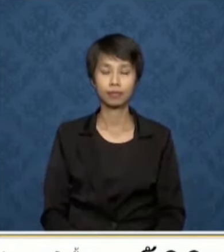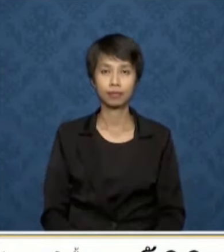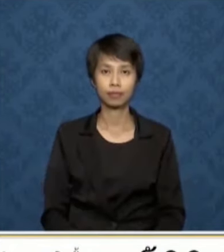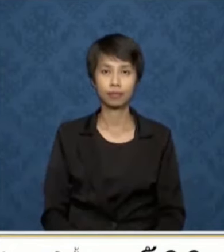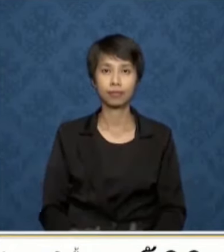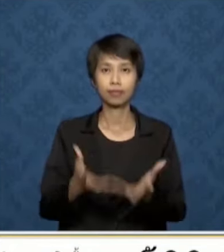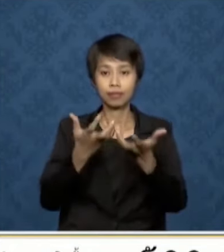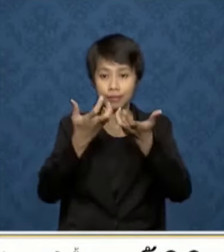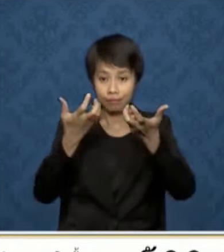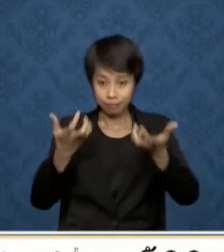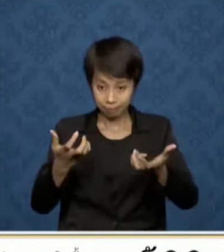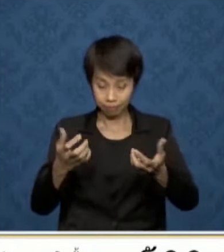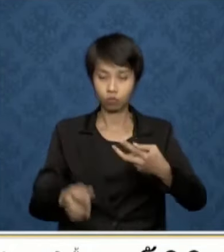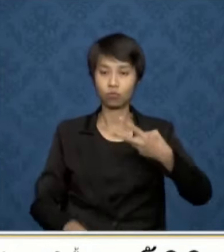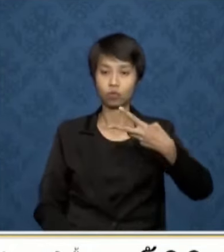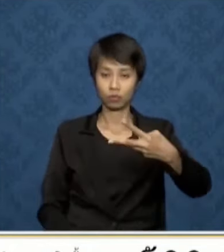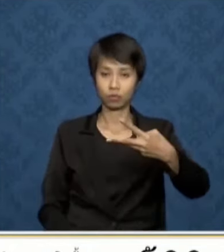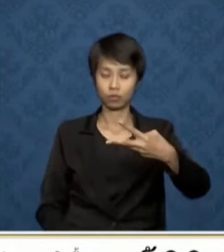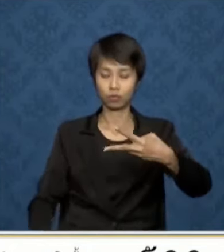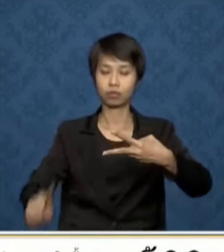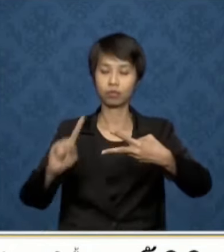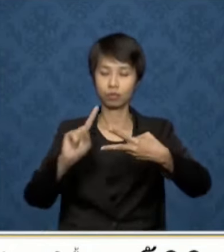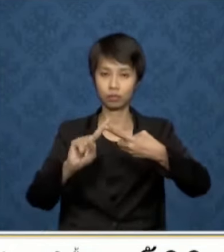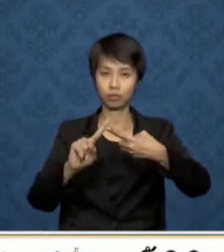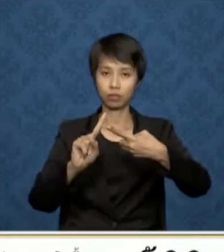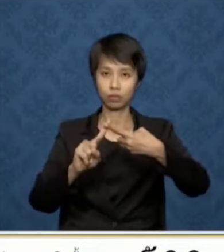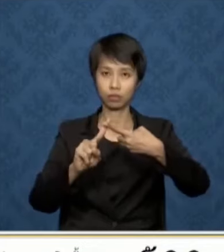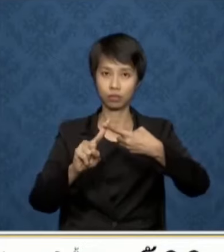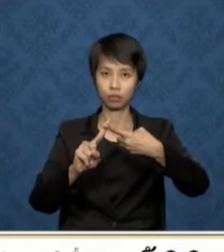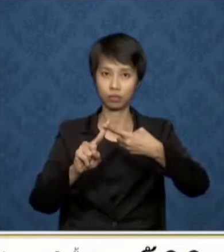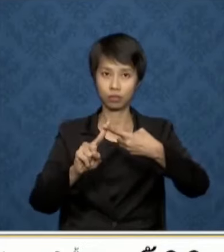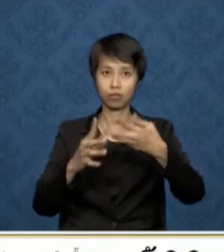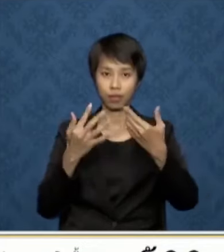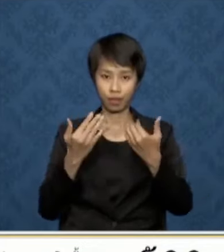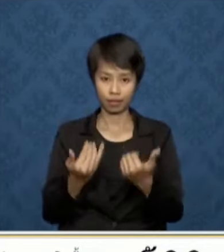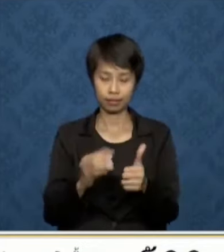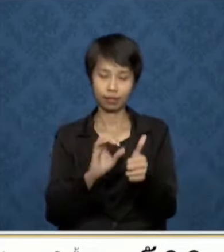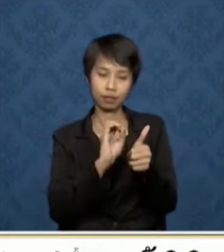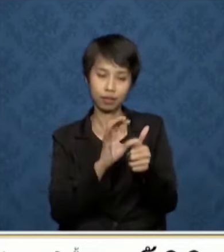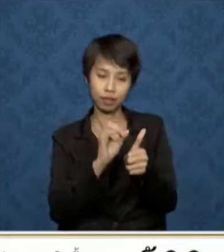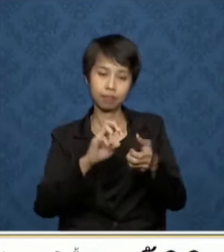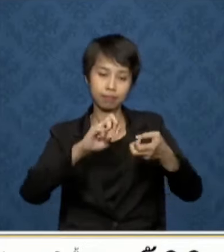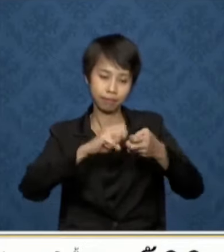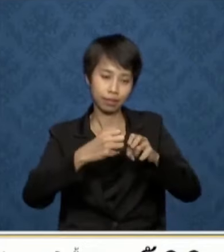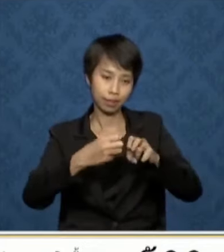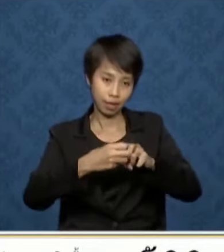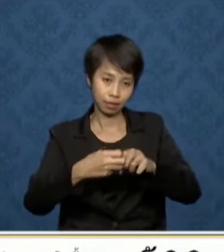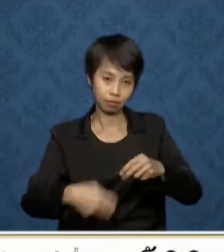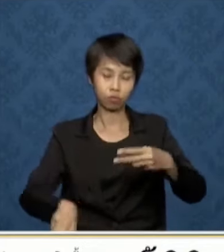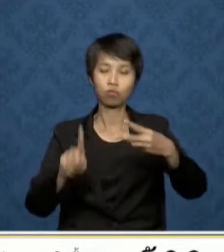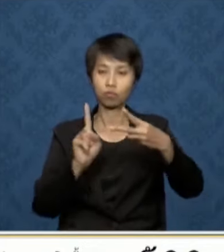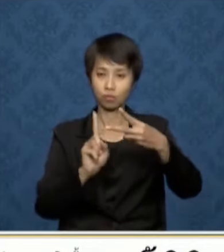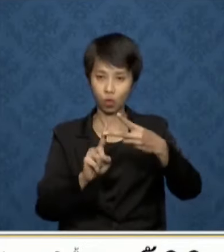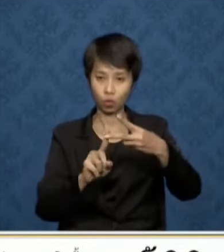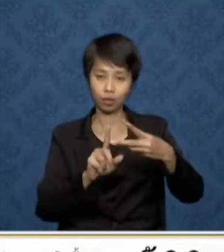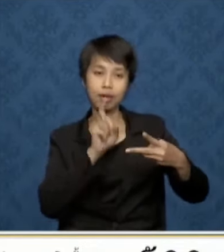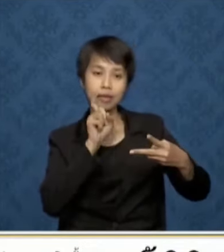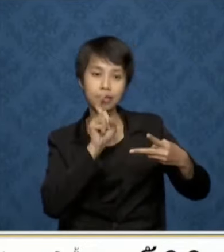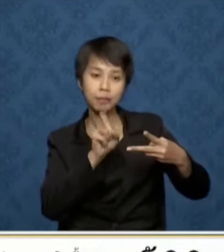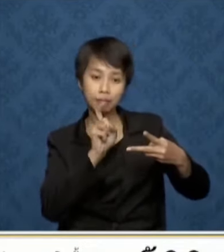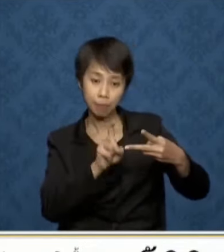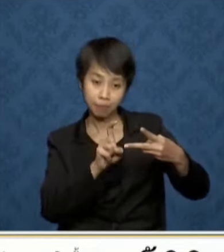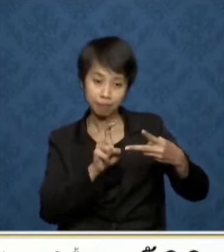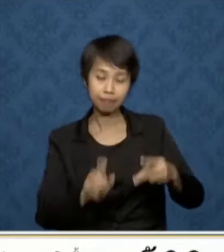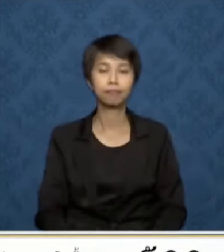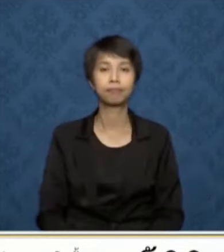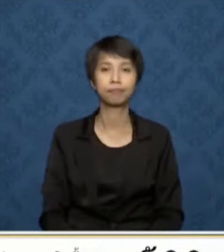แยกอื่นสปเดย tãoรกครัหนึ่föก็คือการเสนอแะปัญหาสองก็คอการสักถามข้อที่จริ